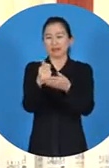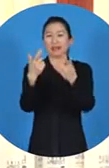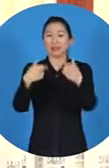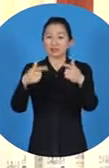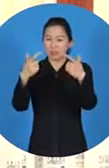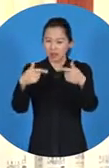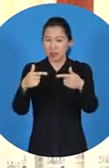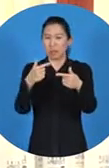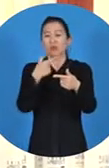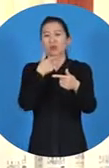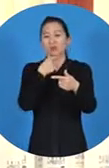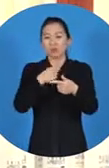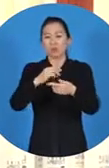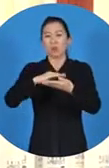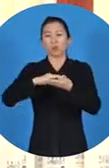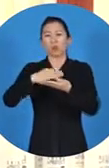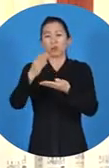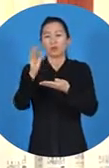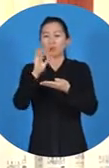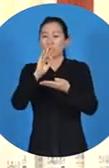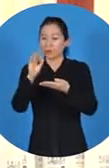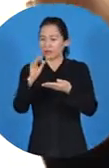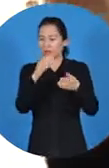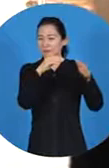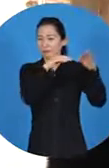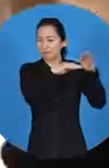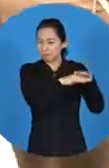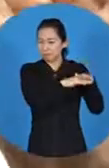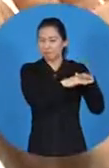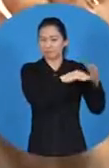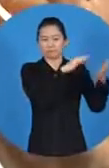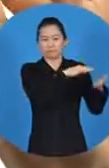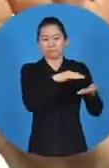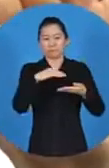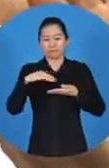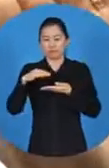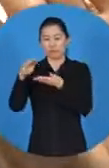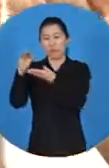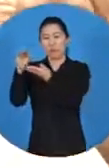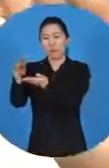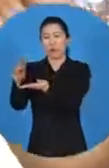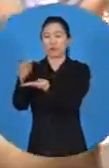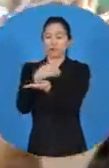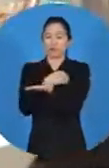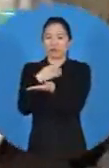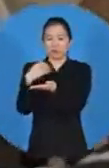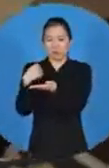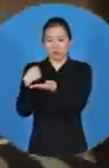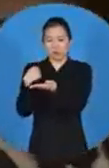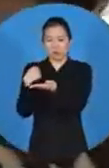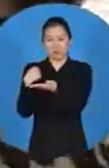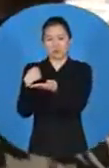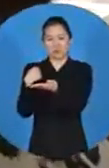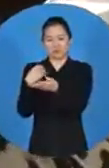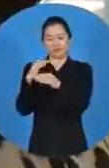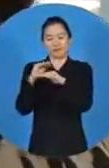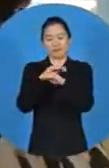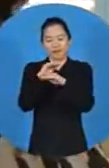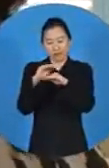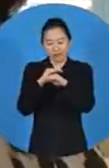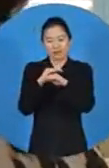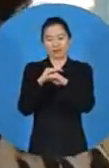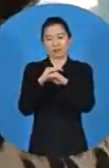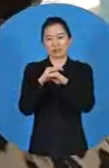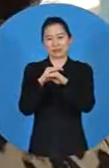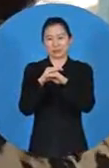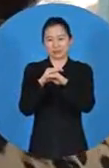言ったものがあるので、いらっしゃった時にきちんとお客様が使っている化粧品の在庫がきちんとあって、きちんとお渡し